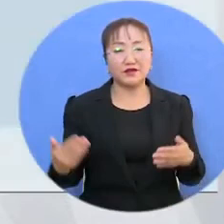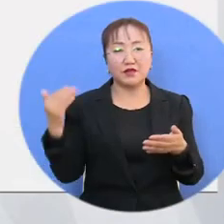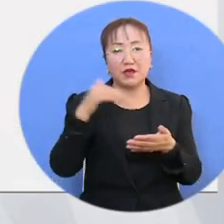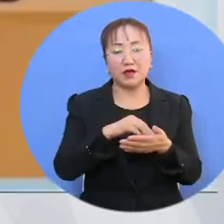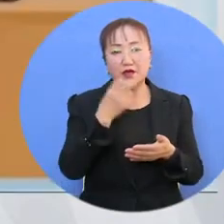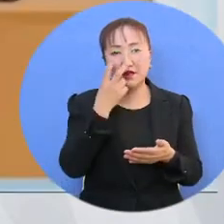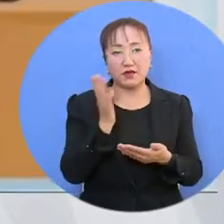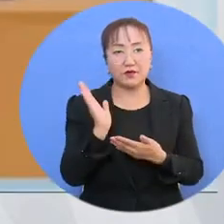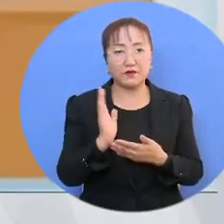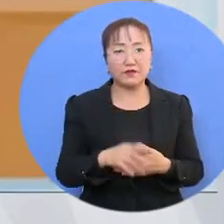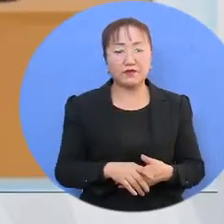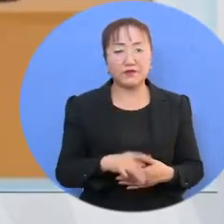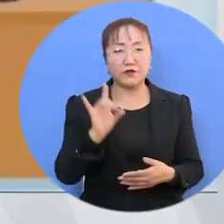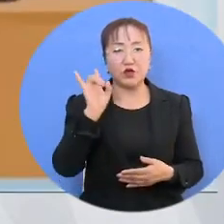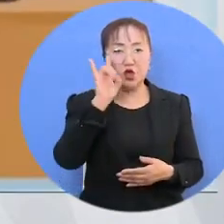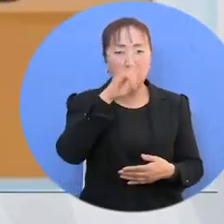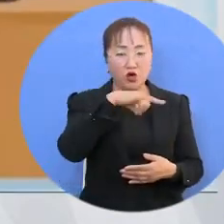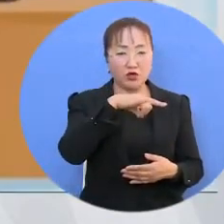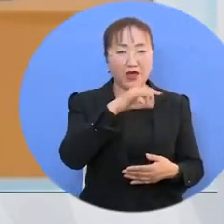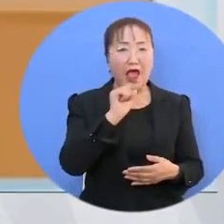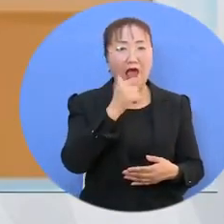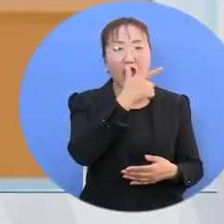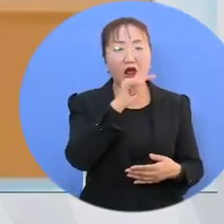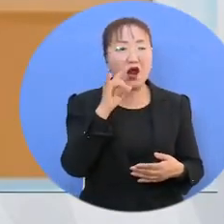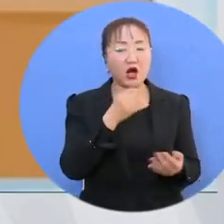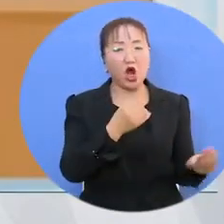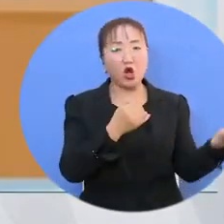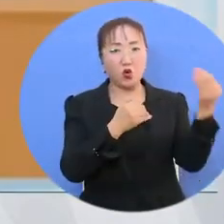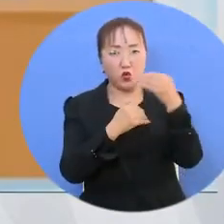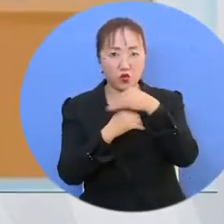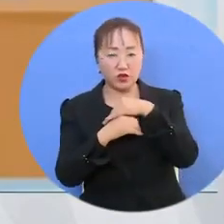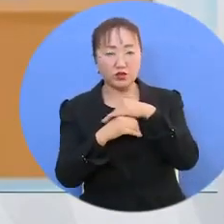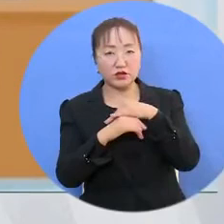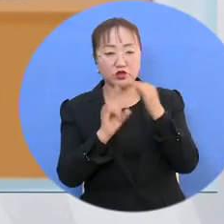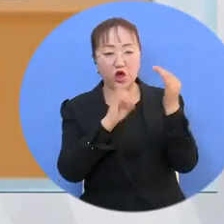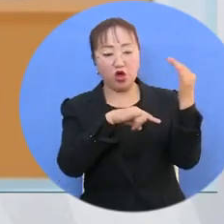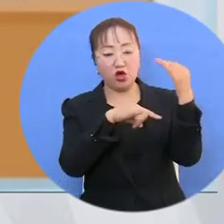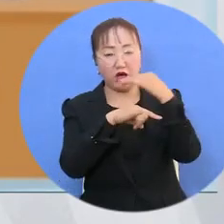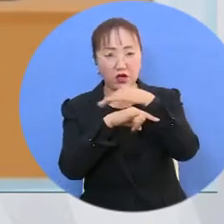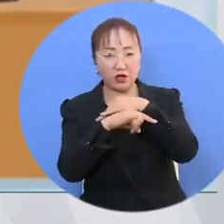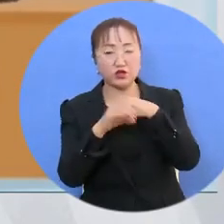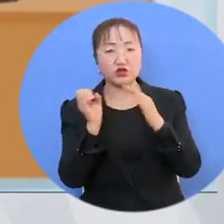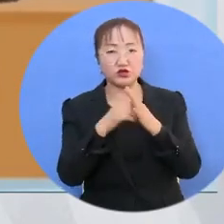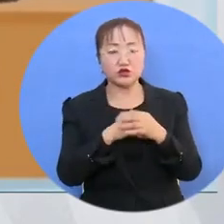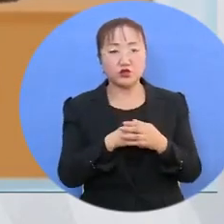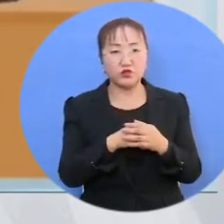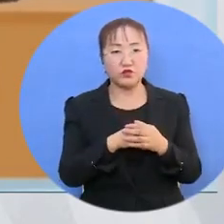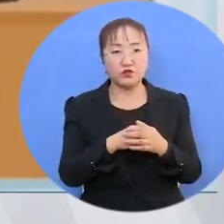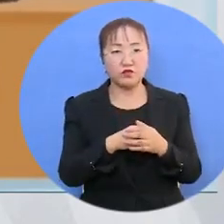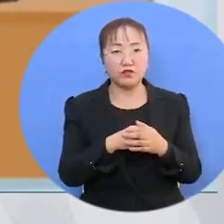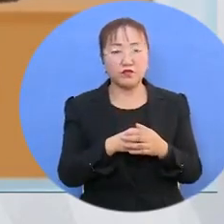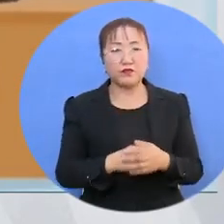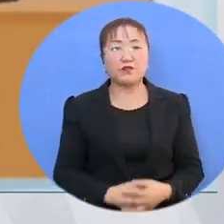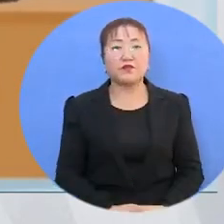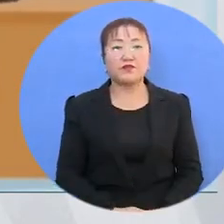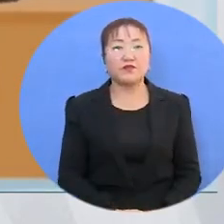Цонхоо онгойлгох, загаар оруулах ёстой. А бас бүгчм агаар муутай өрөөнд бас суух нь буруу юм